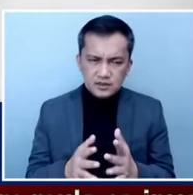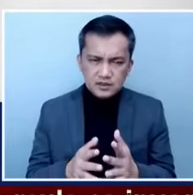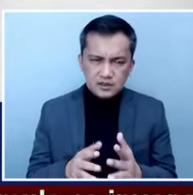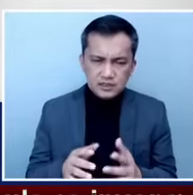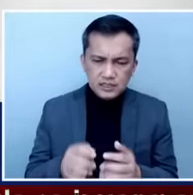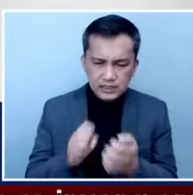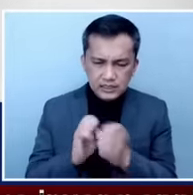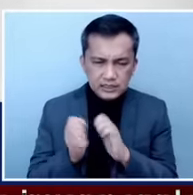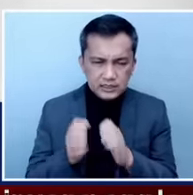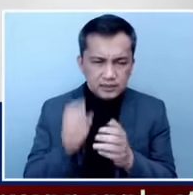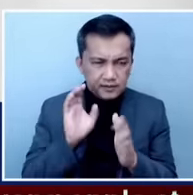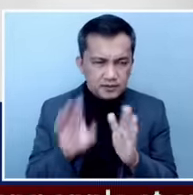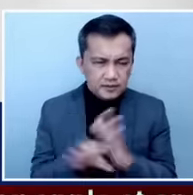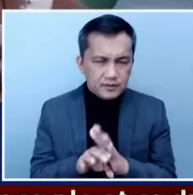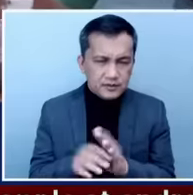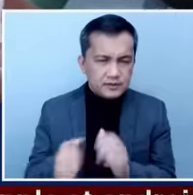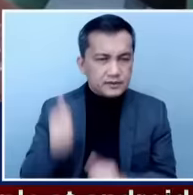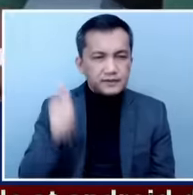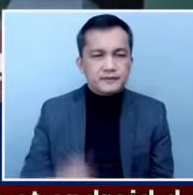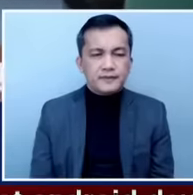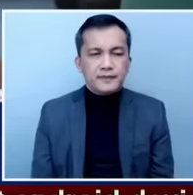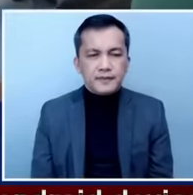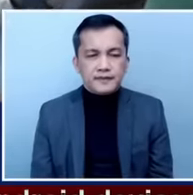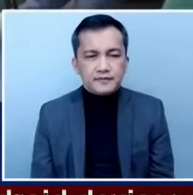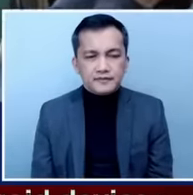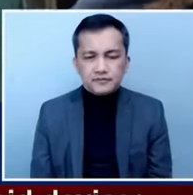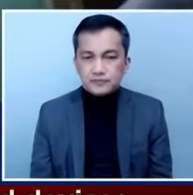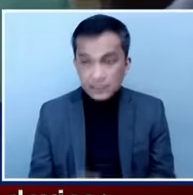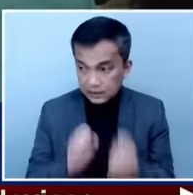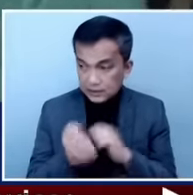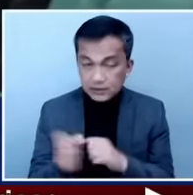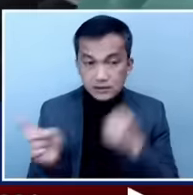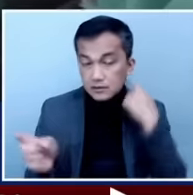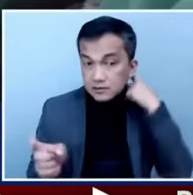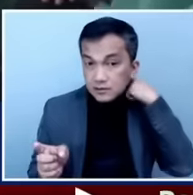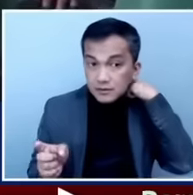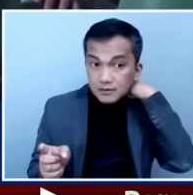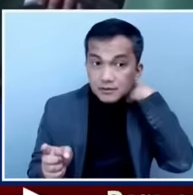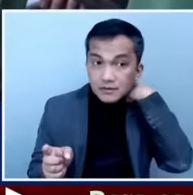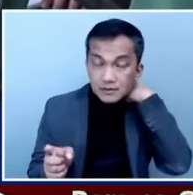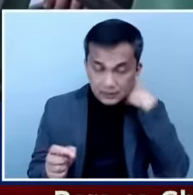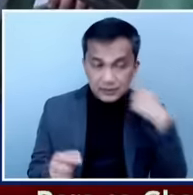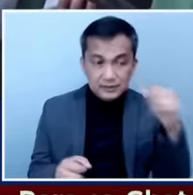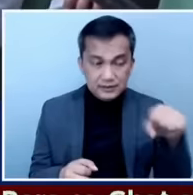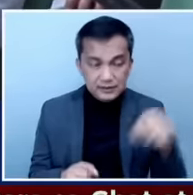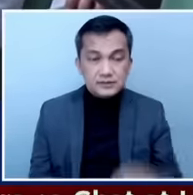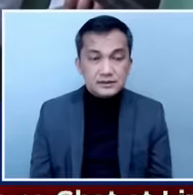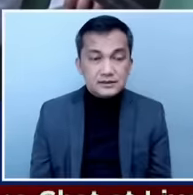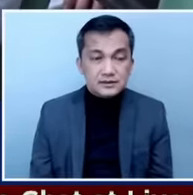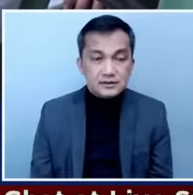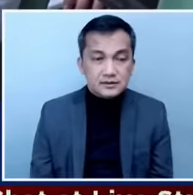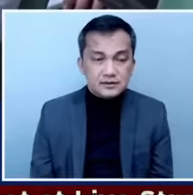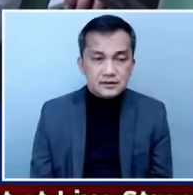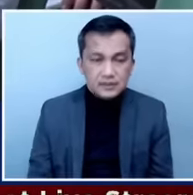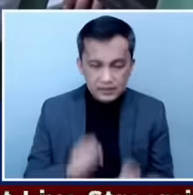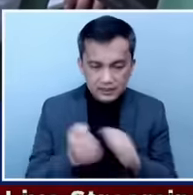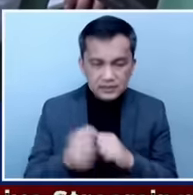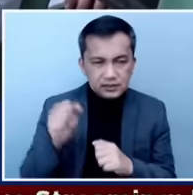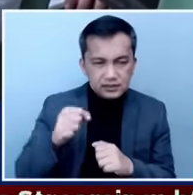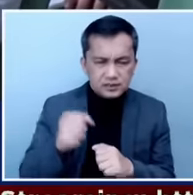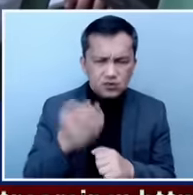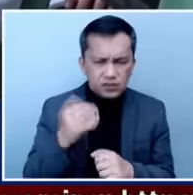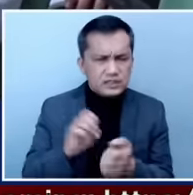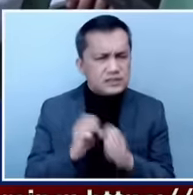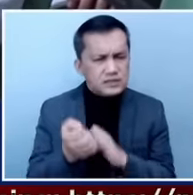edited ang larawan ng nanalo. Edited daw ito? Yes, Your Honor. Edited. Bakit kailangan